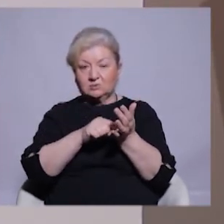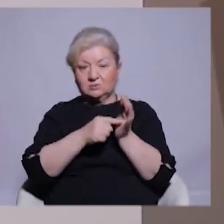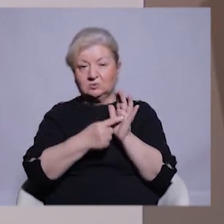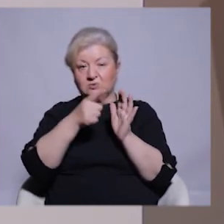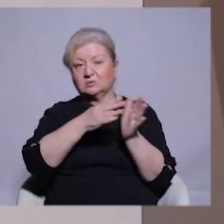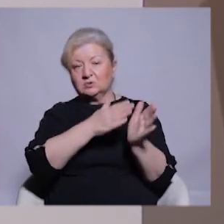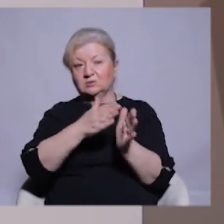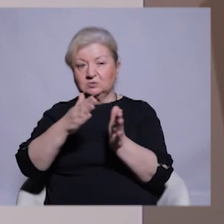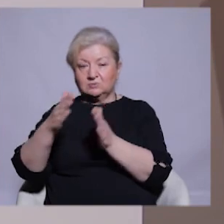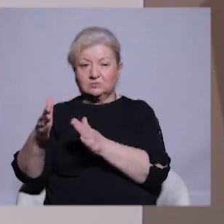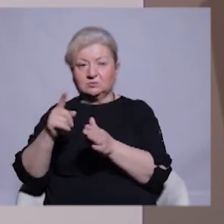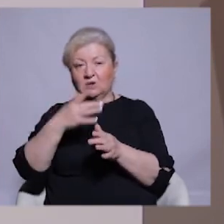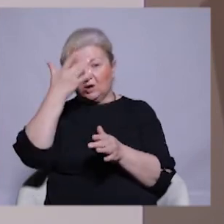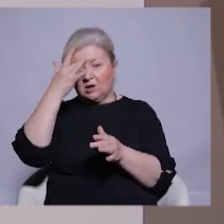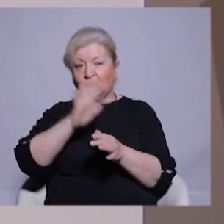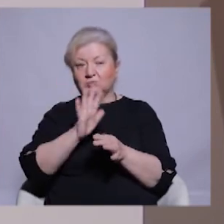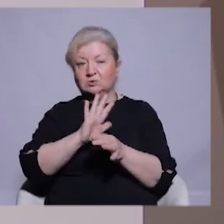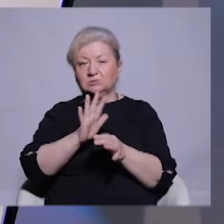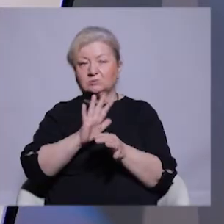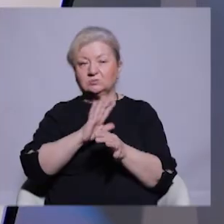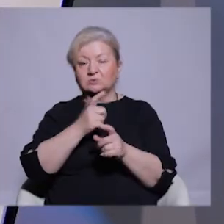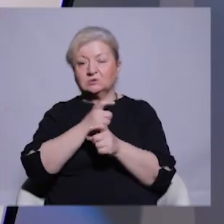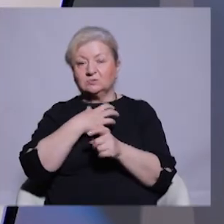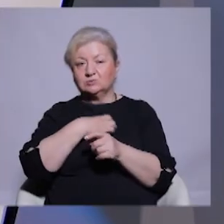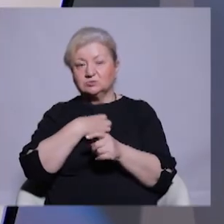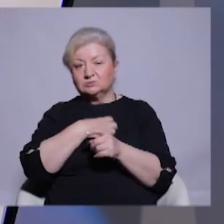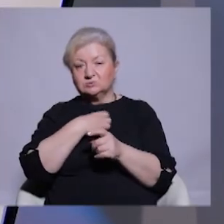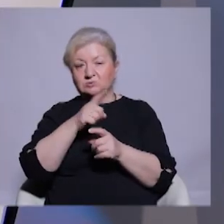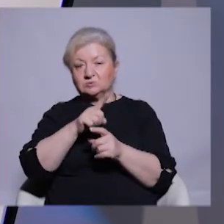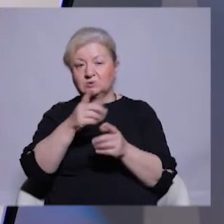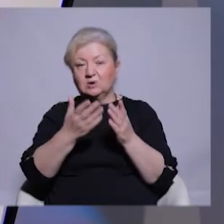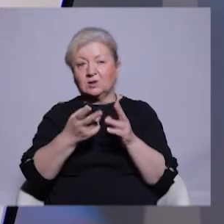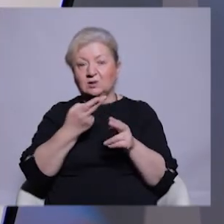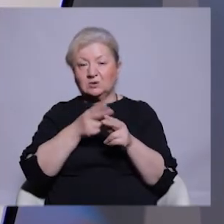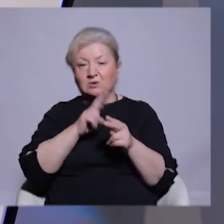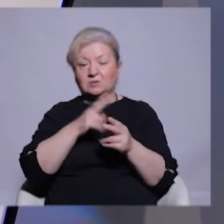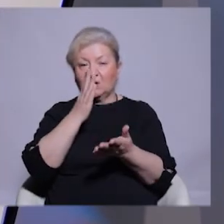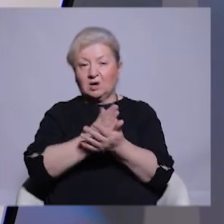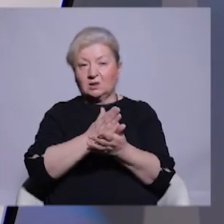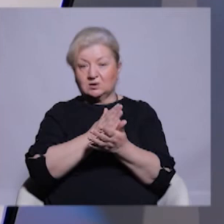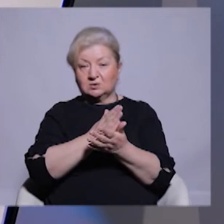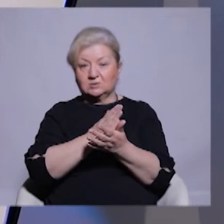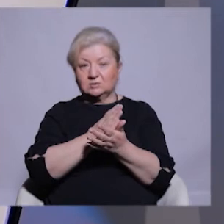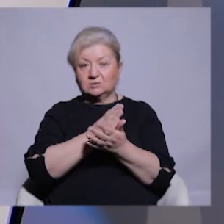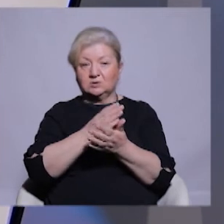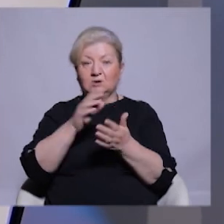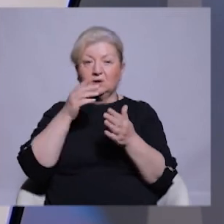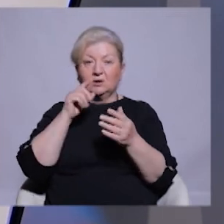გადაადგილებაზე. ოღონდ აქ ერთი რაღაცა არ უნდა გამოგვჩეს, ძალიან მნიშვნელოვანი, რადგან გადაადგილება და ხახუნის ძალა